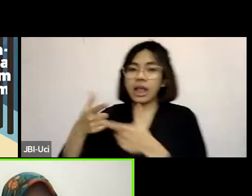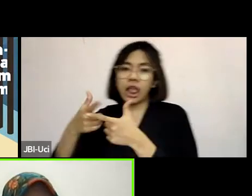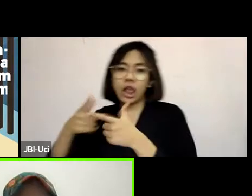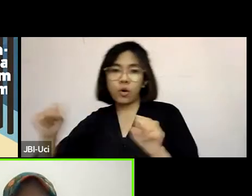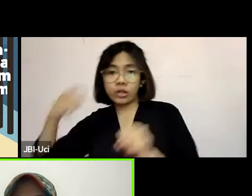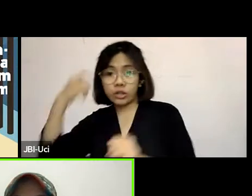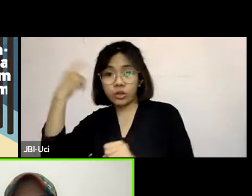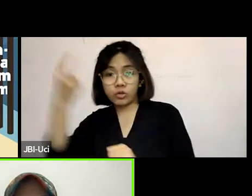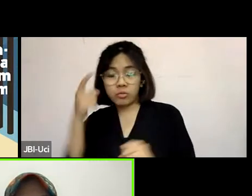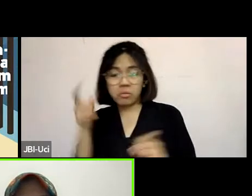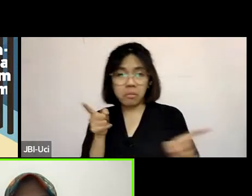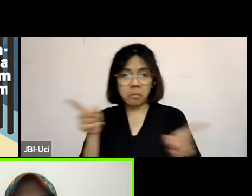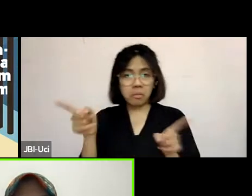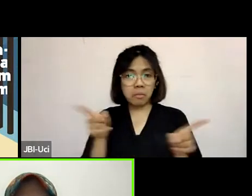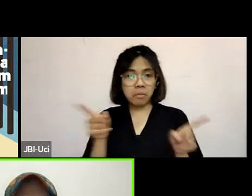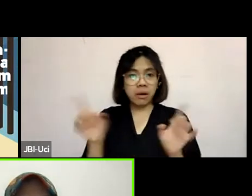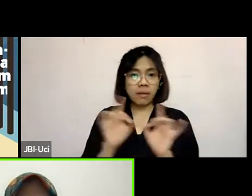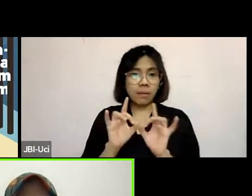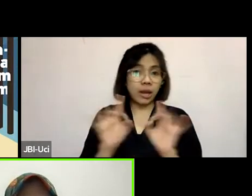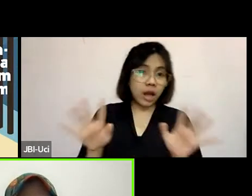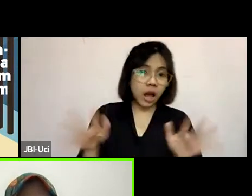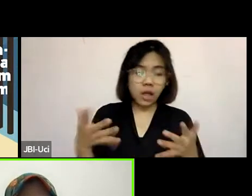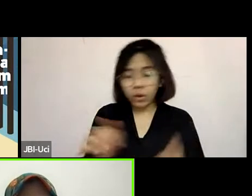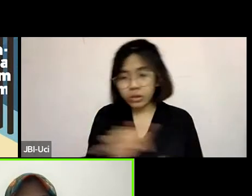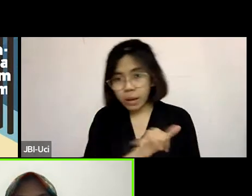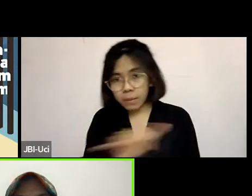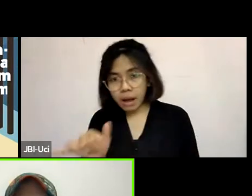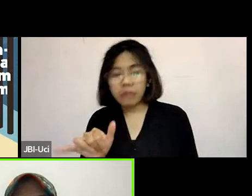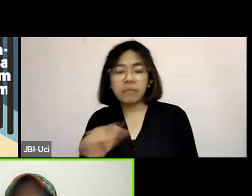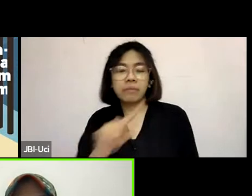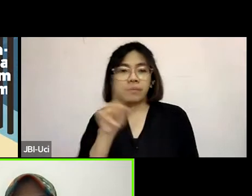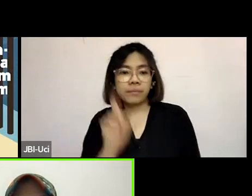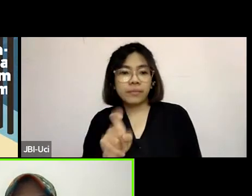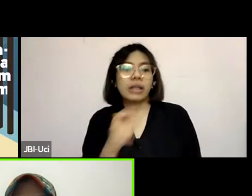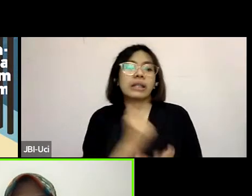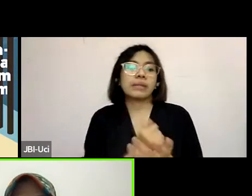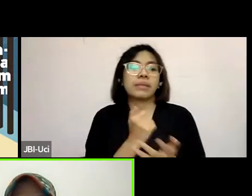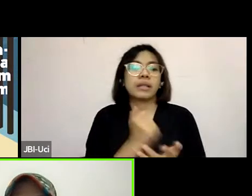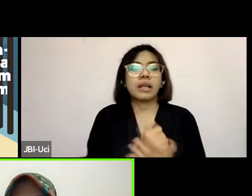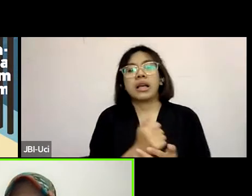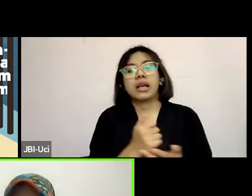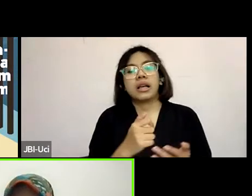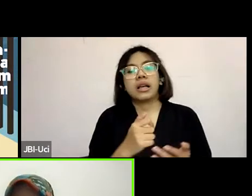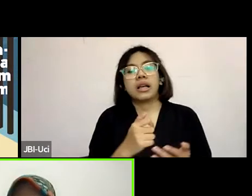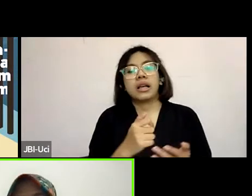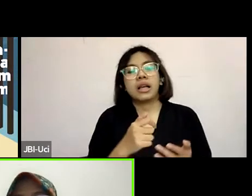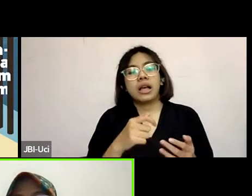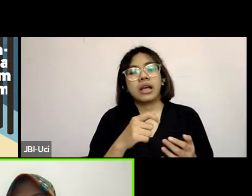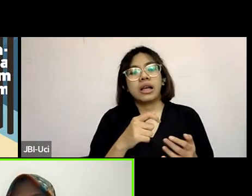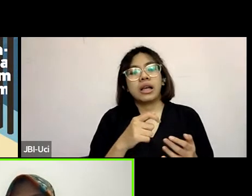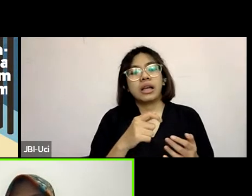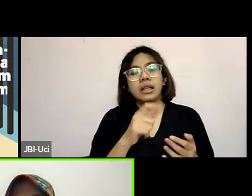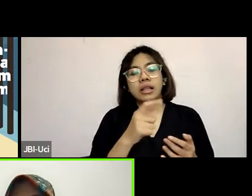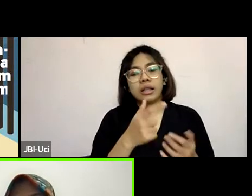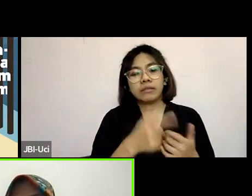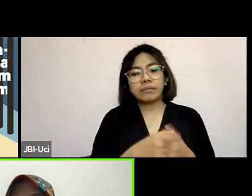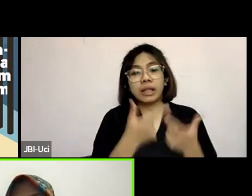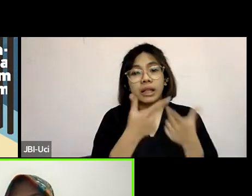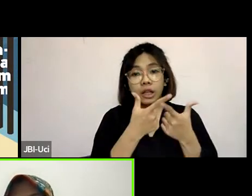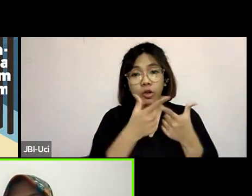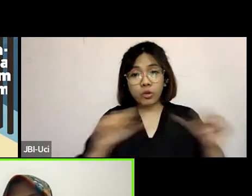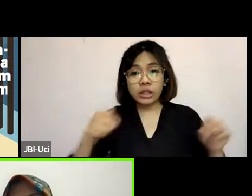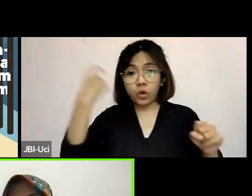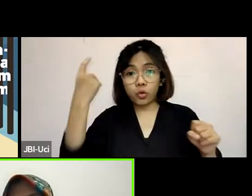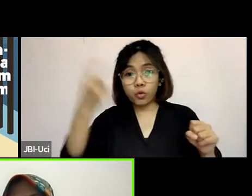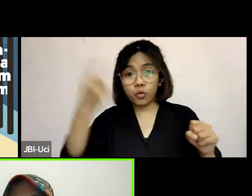itu sepengetahuan saya adalah dia am cabang gitu ya cabang dalam dari linguistik umum gitu jadi